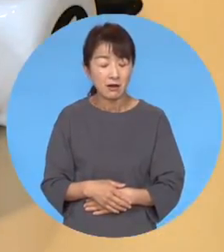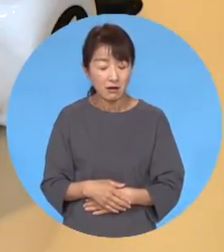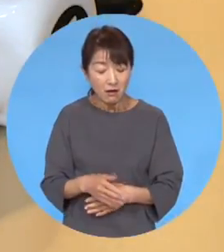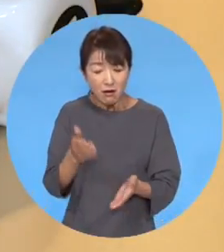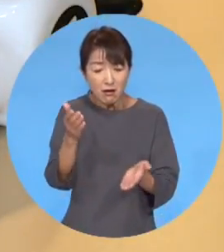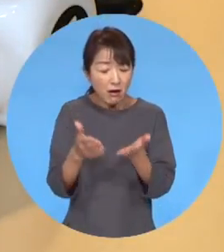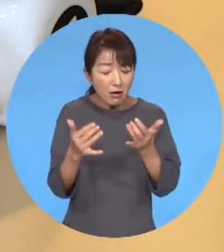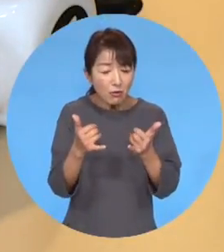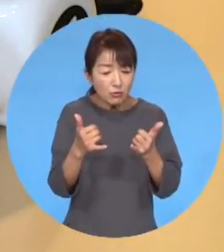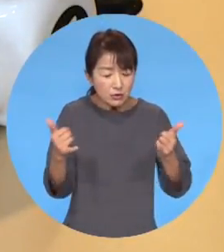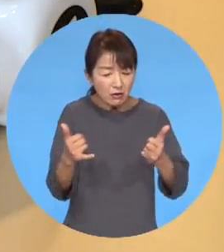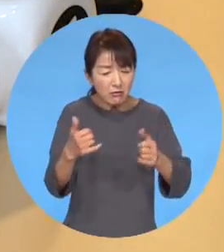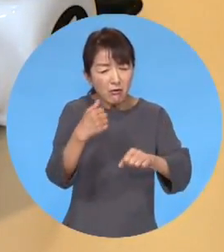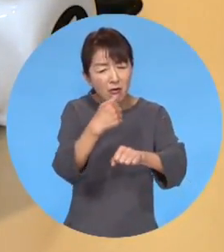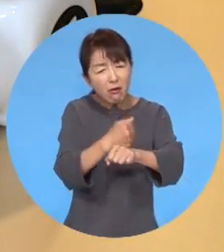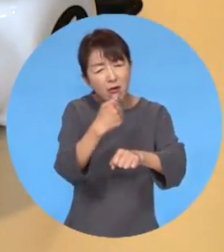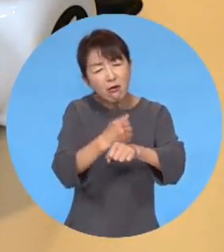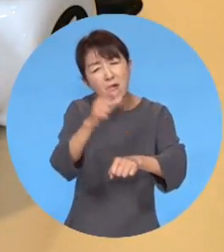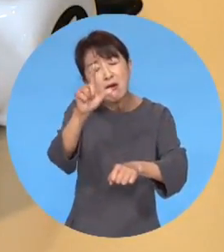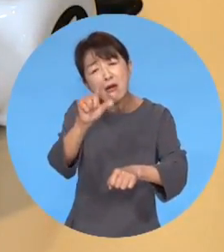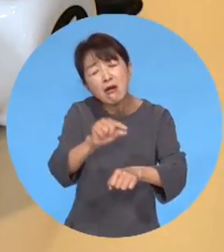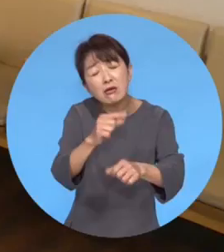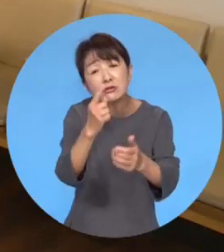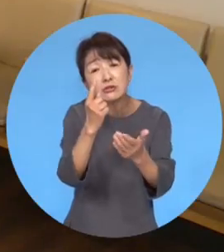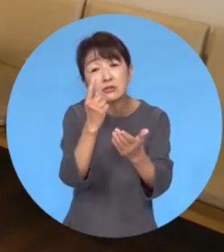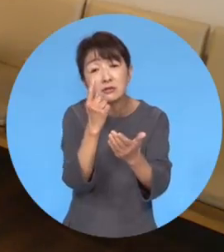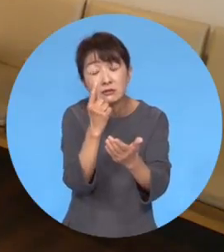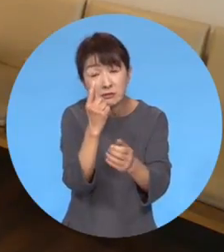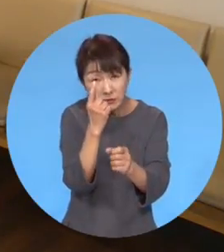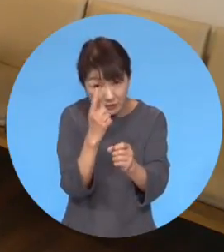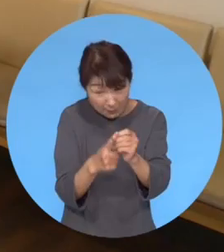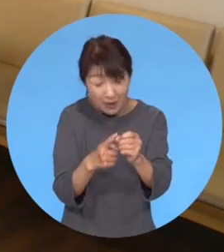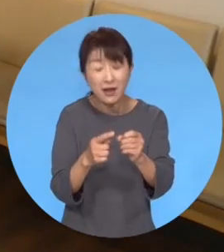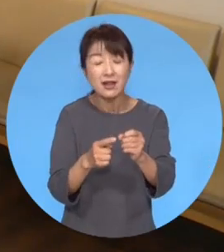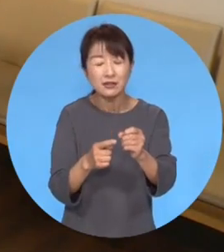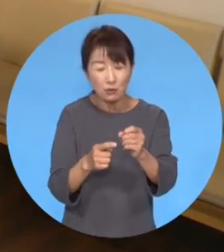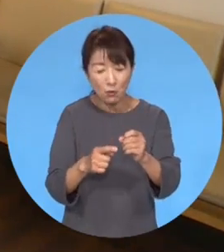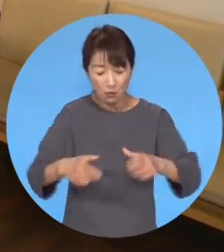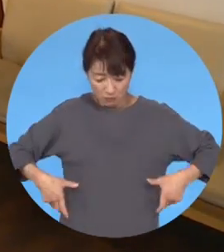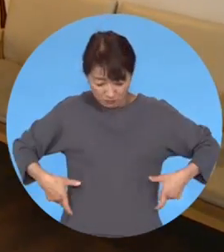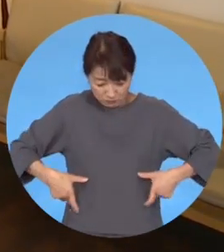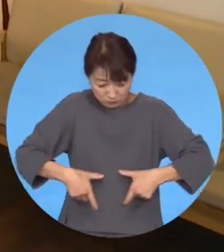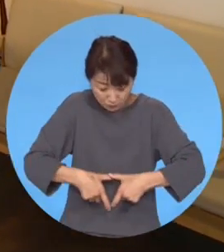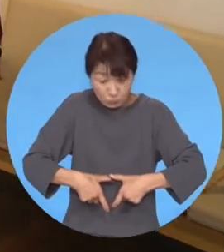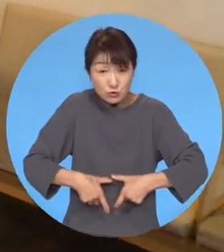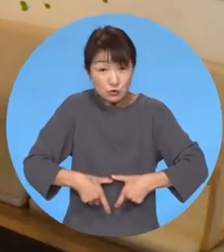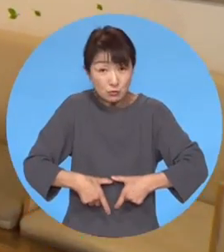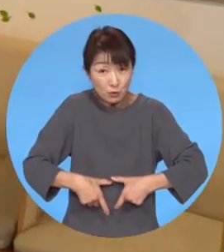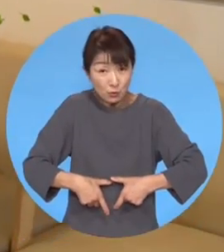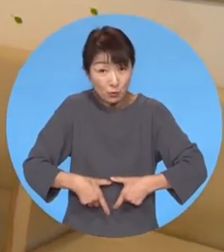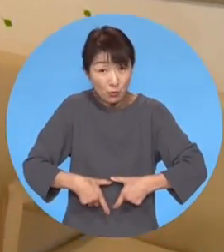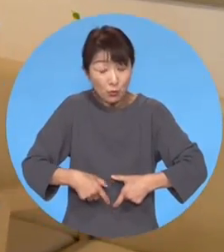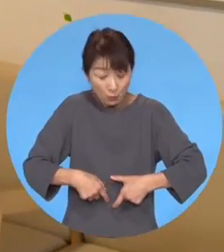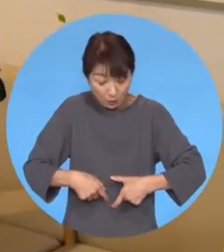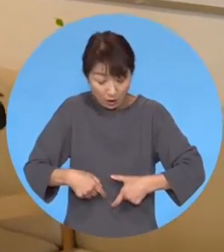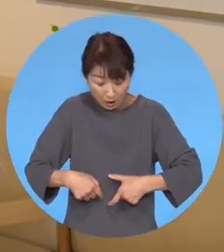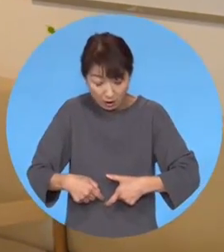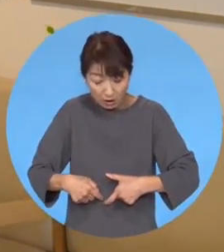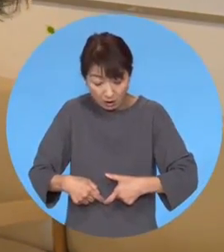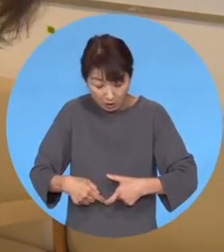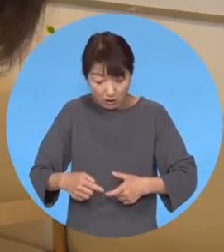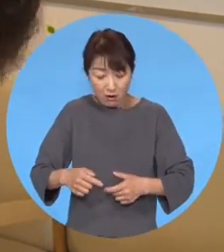介護者の負担を軽減するために導入されたこちらの介護ロボット、腰につけた装置